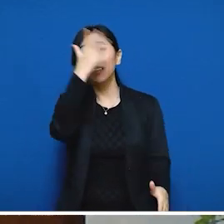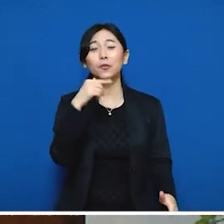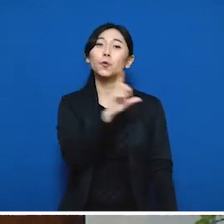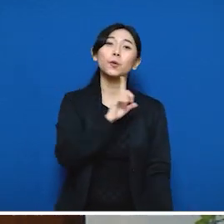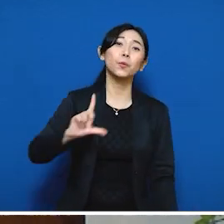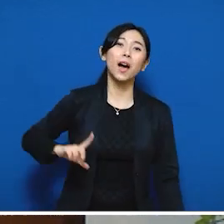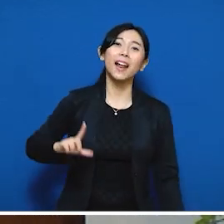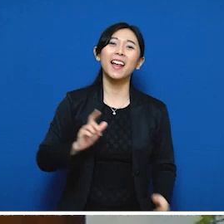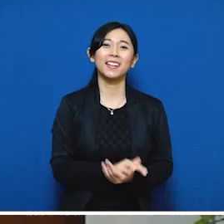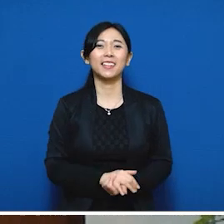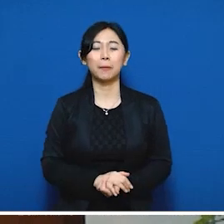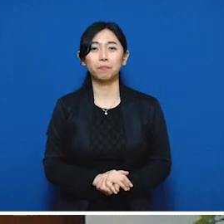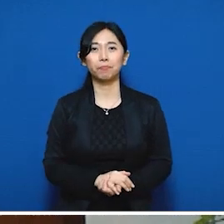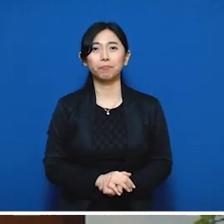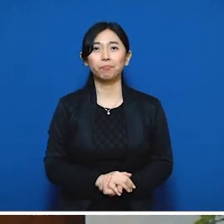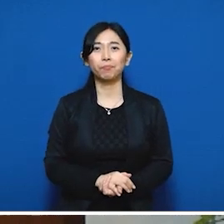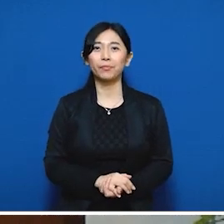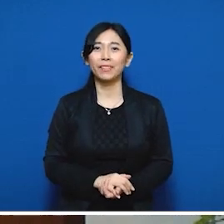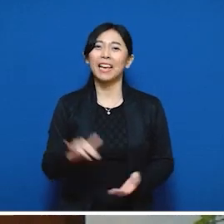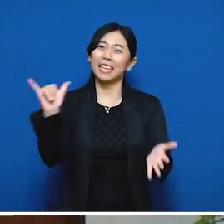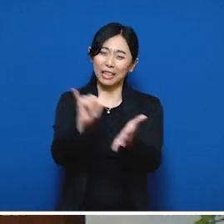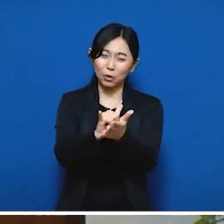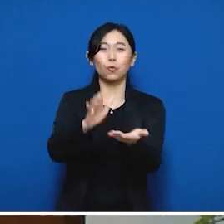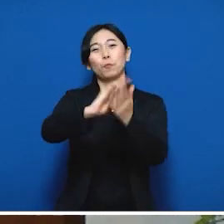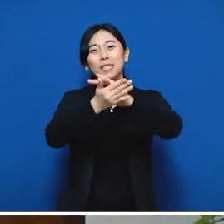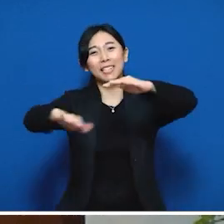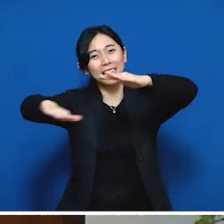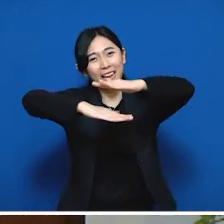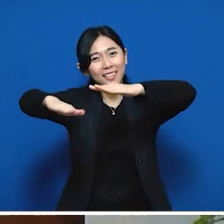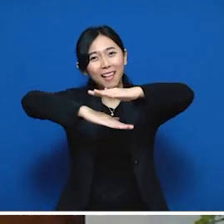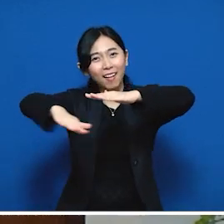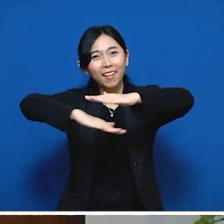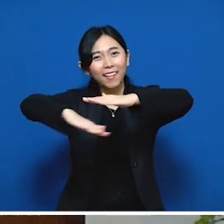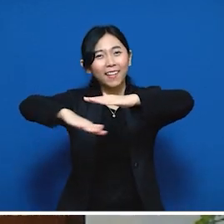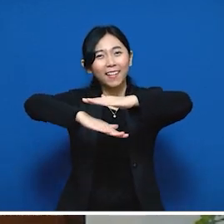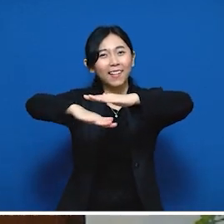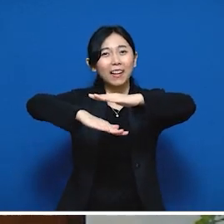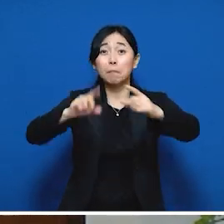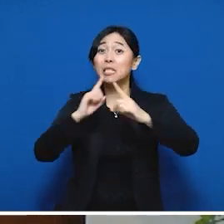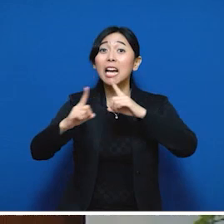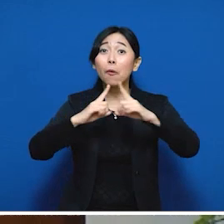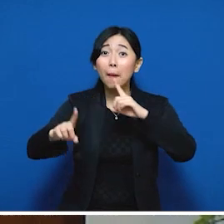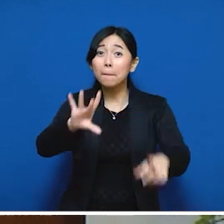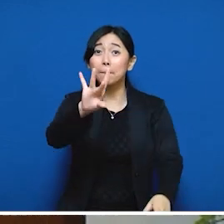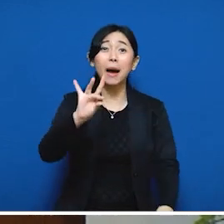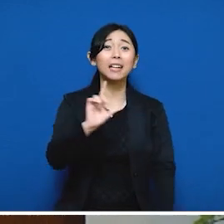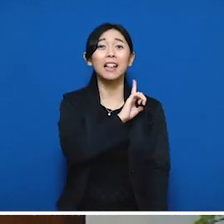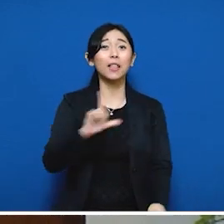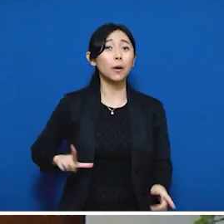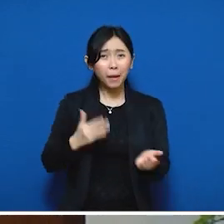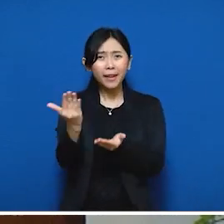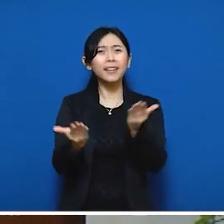Tuhan boleh dijadikan dasar untuk merespon panggilan Tuhan, melayani Dia.